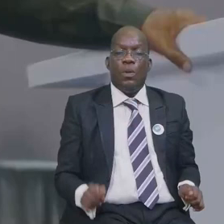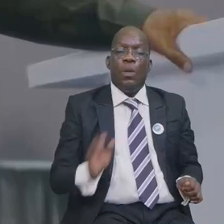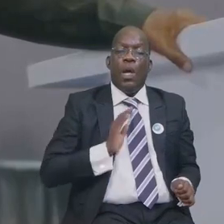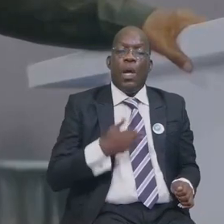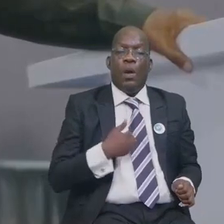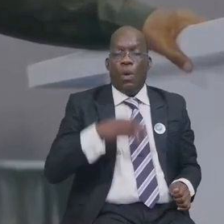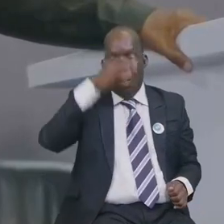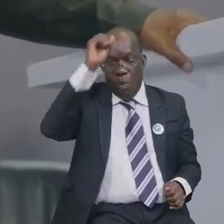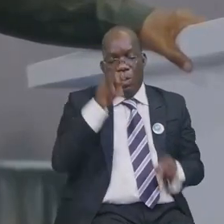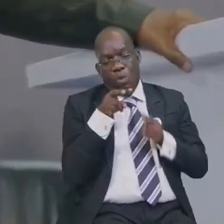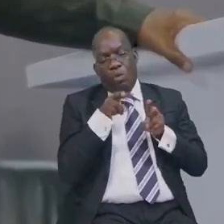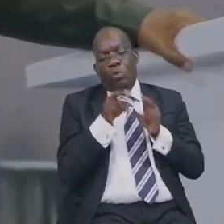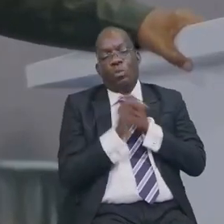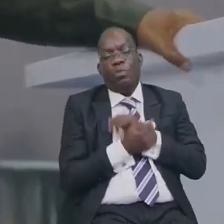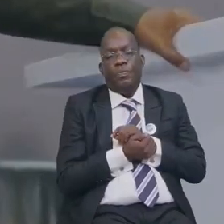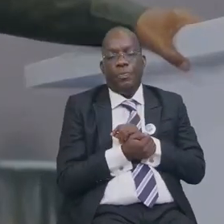Et l'homme les regardait.